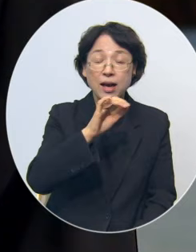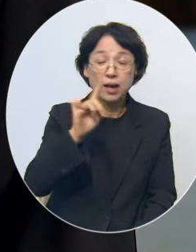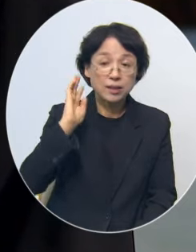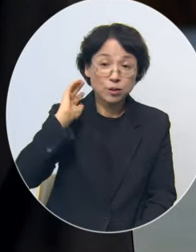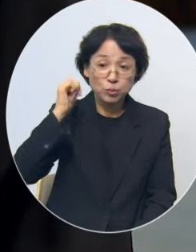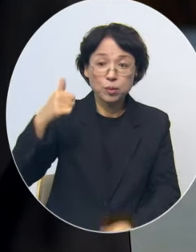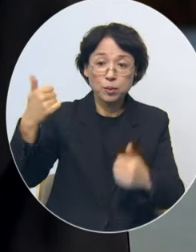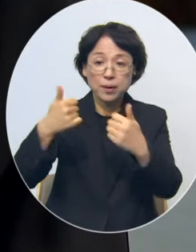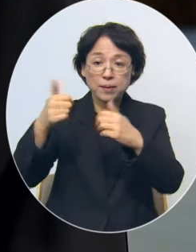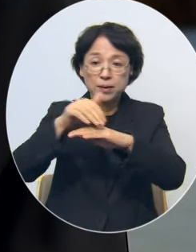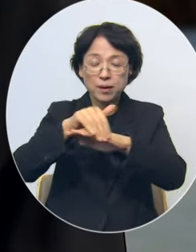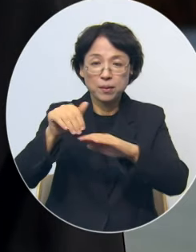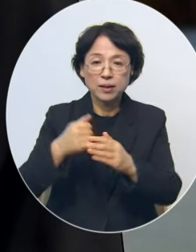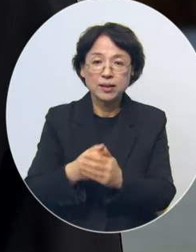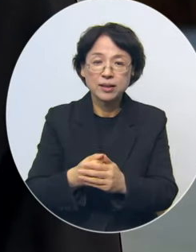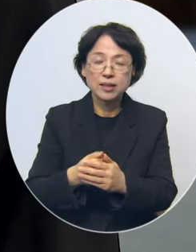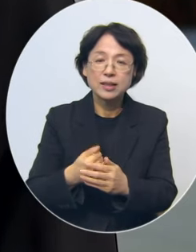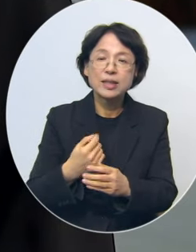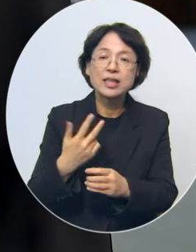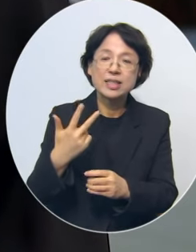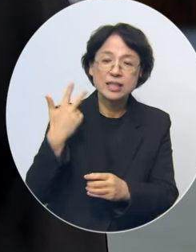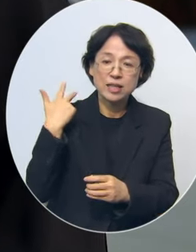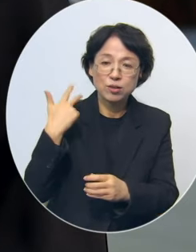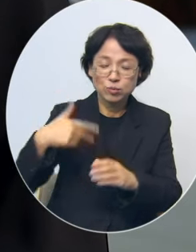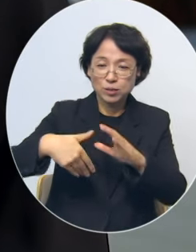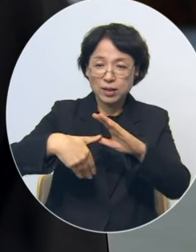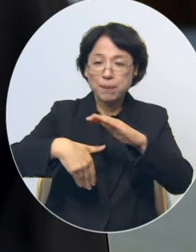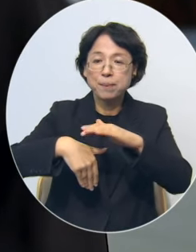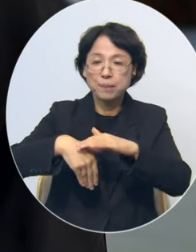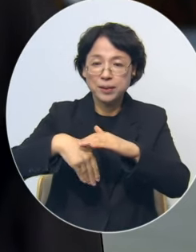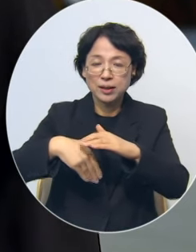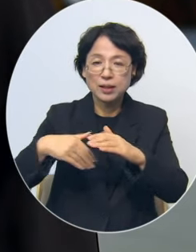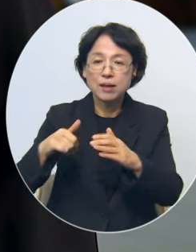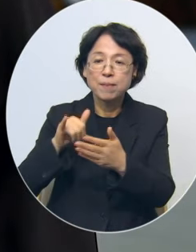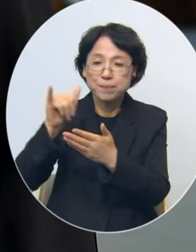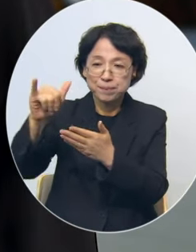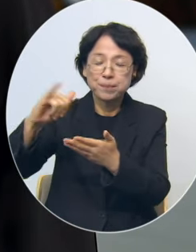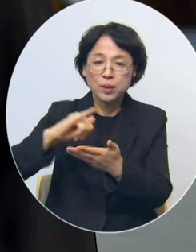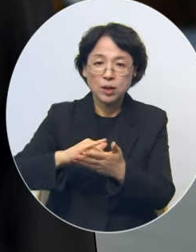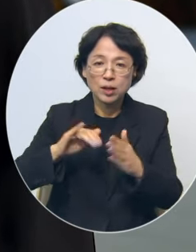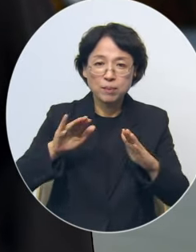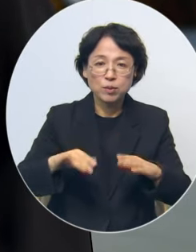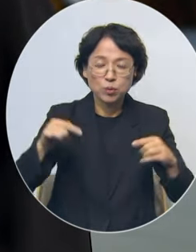순방에 이어 이번 주에도 외교 성과에 집중합니다. KTV 최영은입니다.